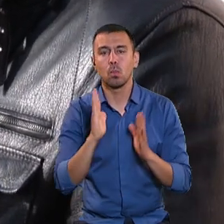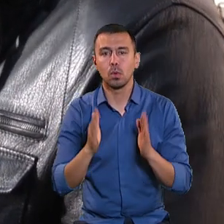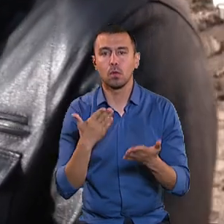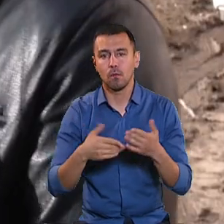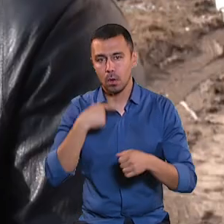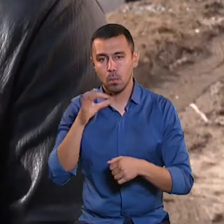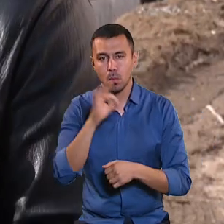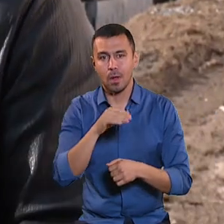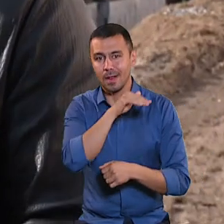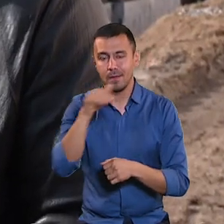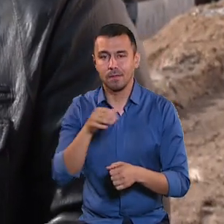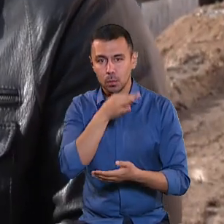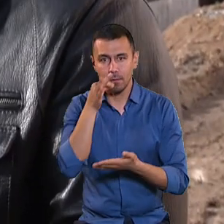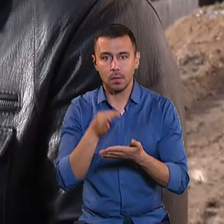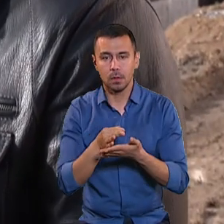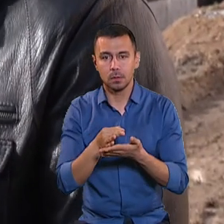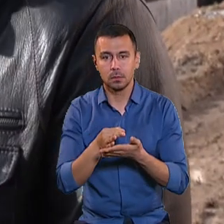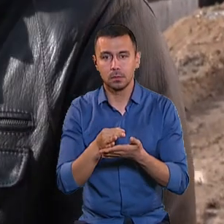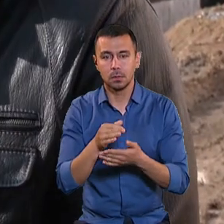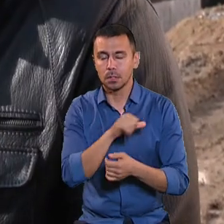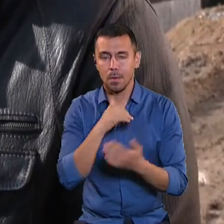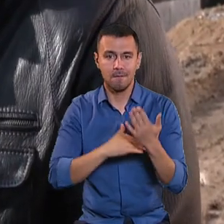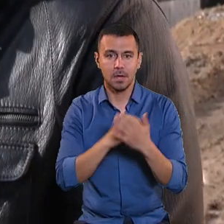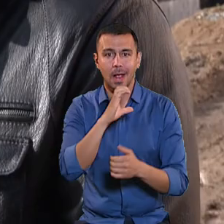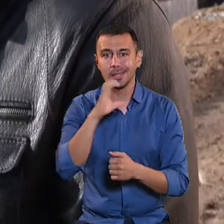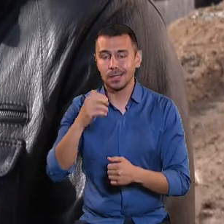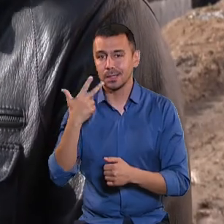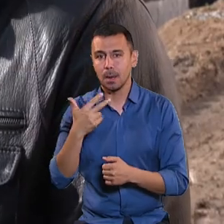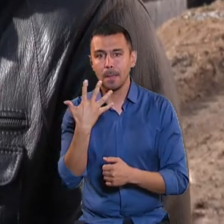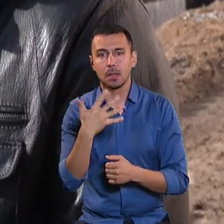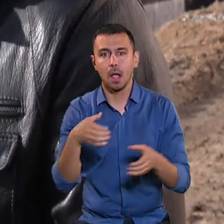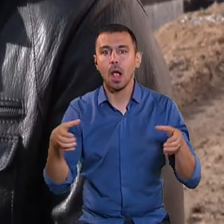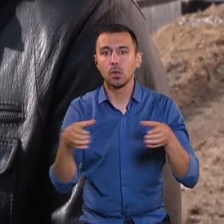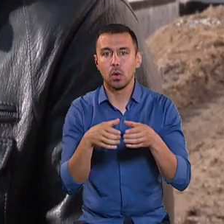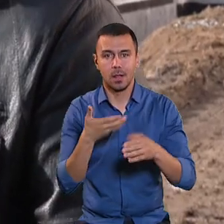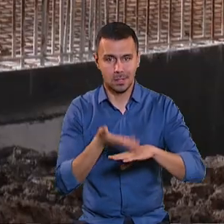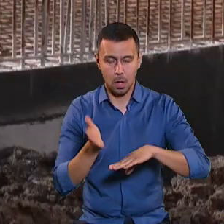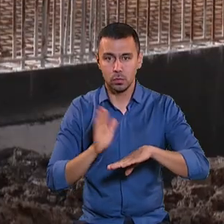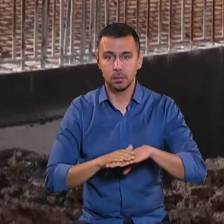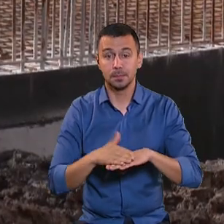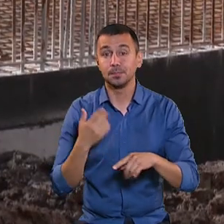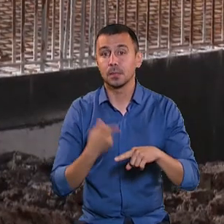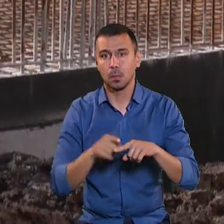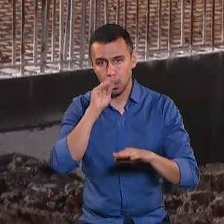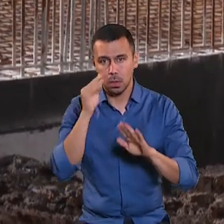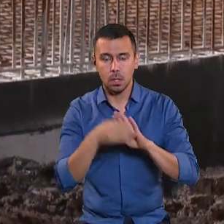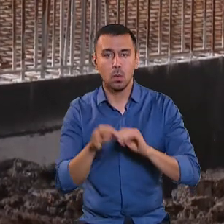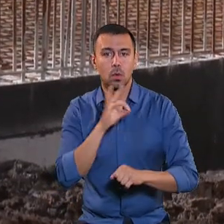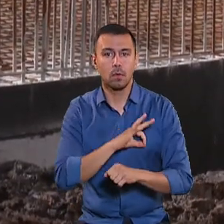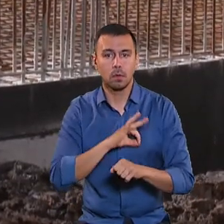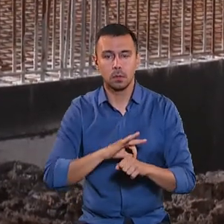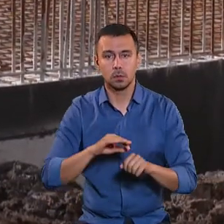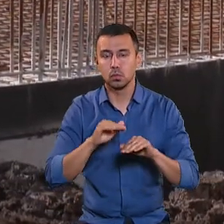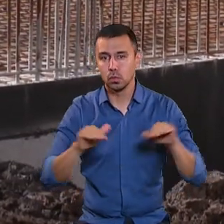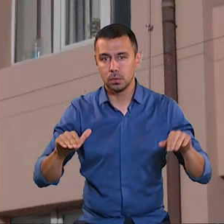про про клас відповідальності клас наслідків найвищий сс-3 п'ята категорія складності за його словами цим укриттям користуватимуться учні